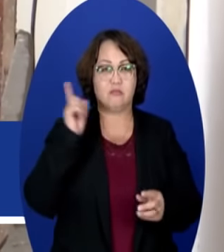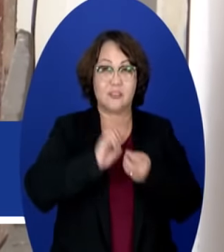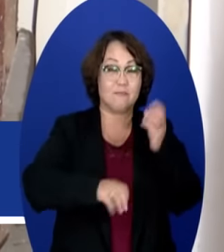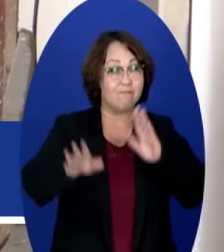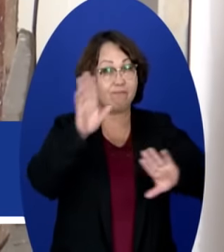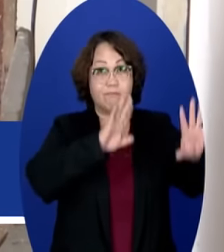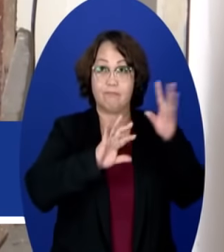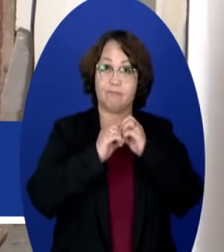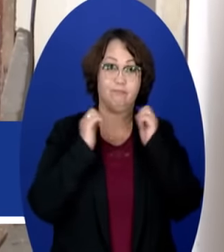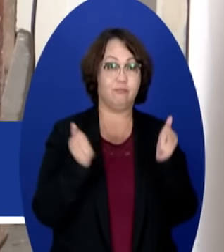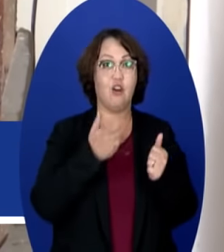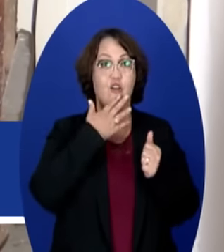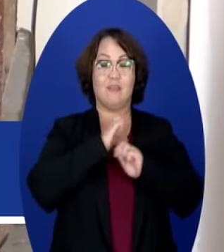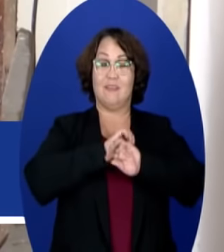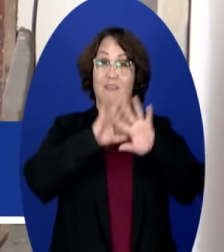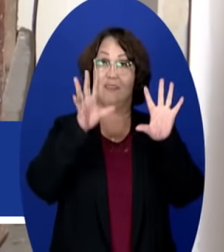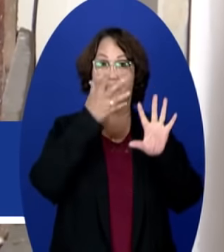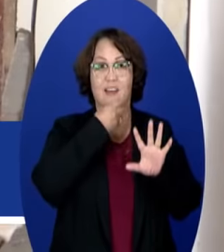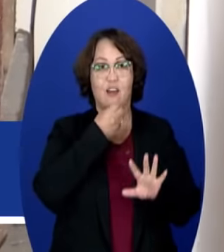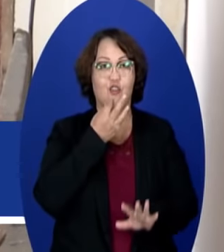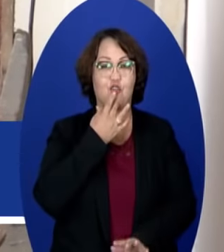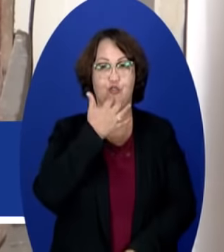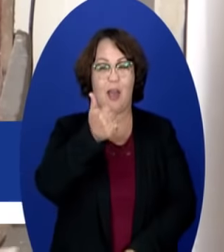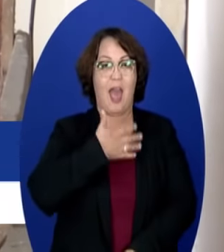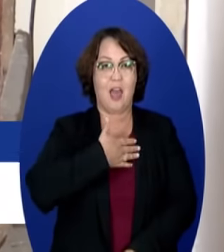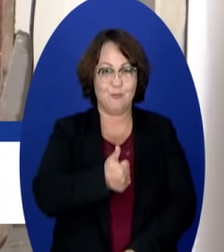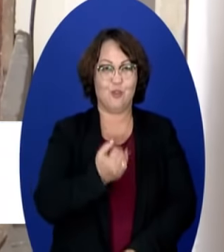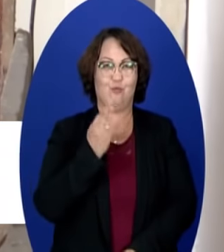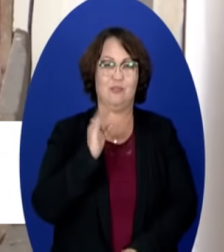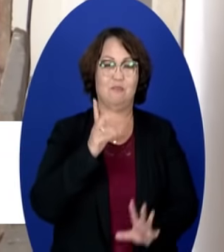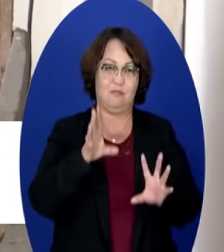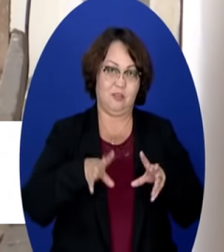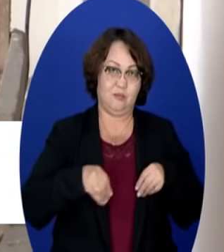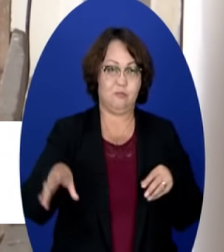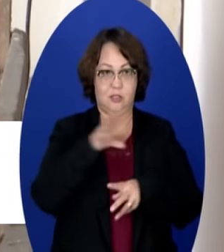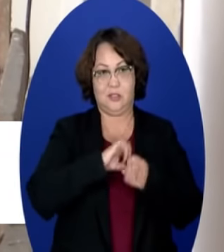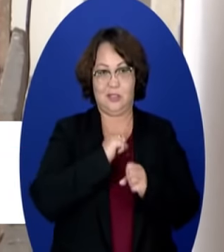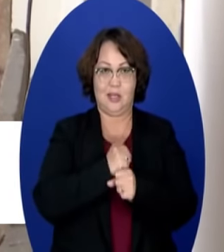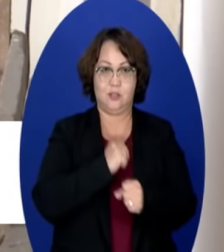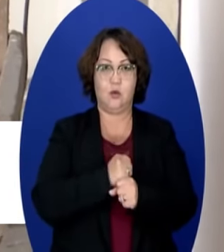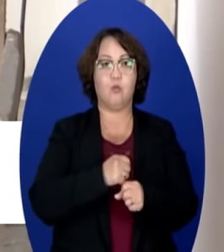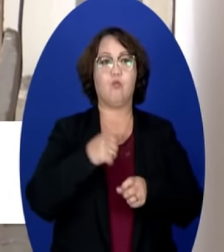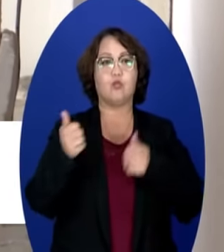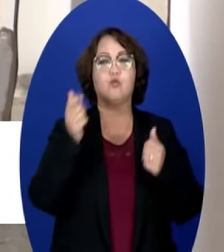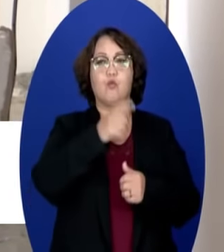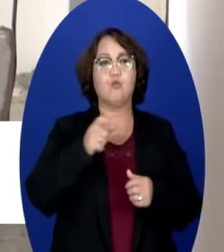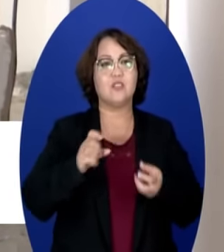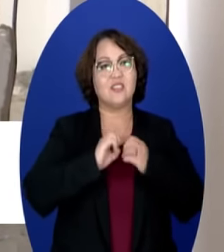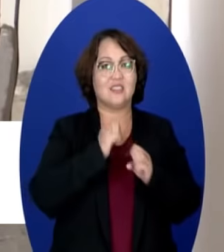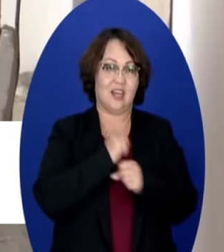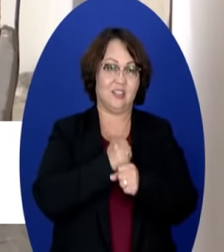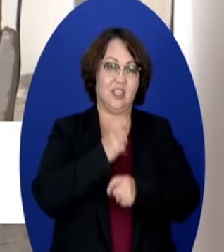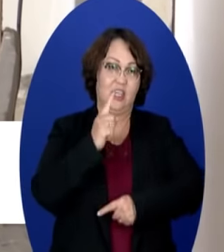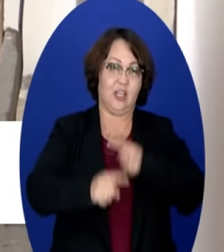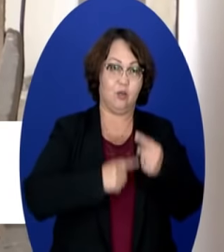зүстэй гэрэл тусгалтай болцсон байдаг. Бидний хийж байгаа ажил бол бусдын хийсэн хийж байгаа ажлыг улам